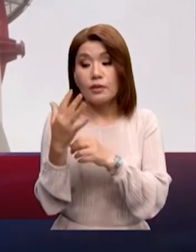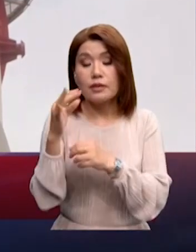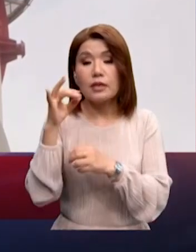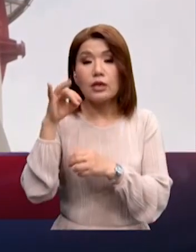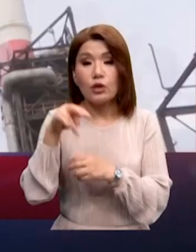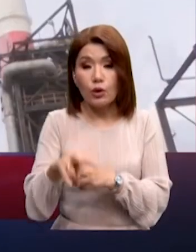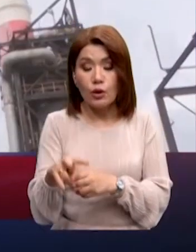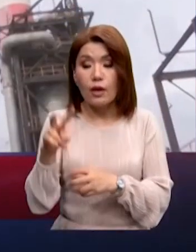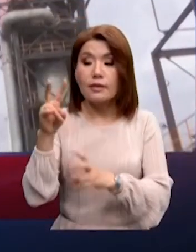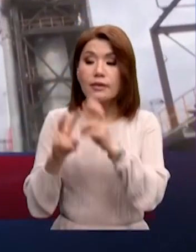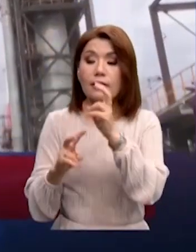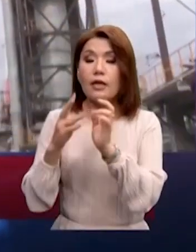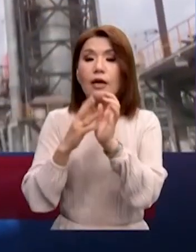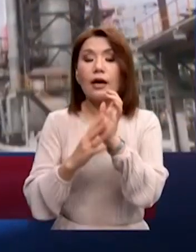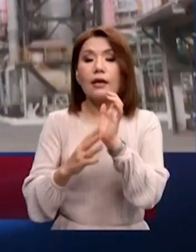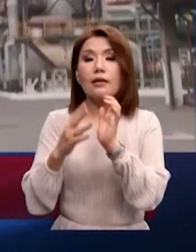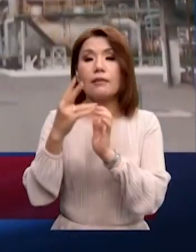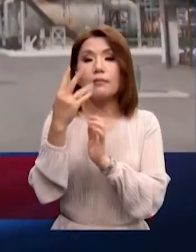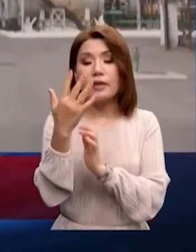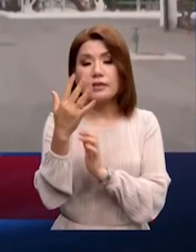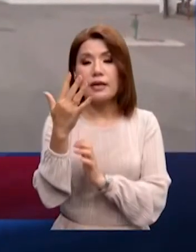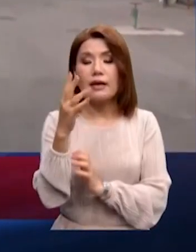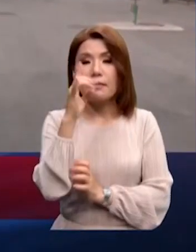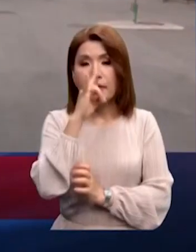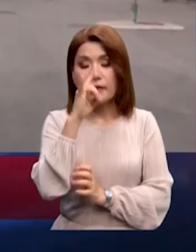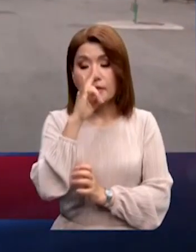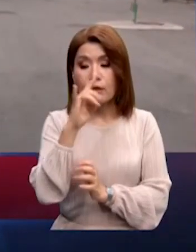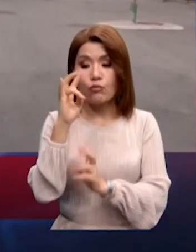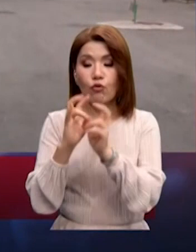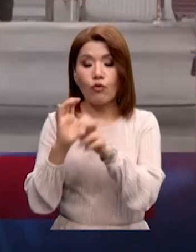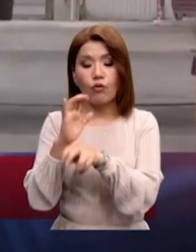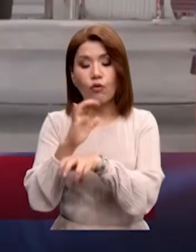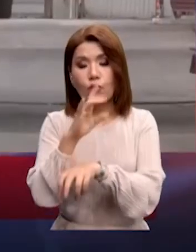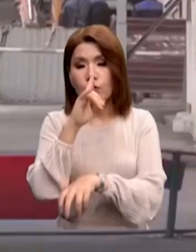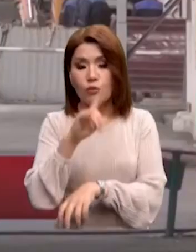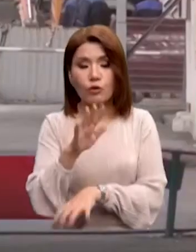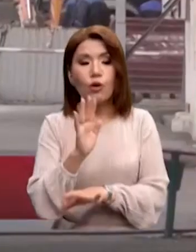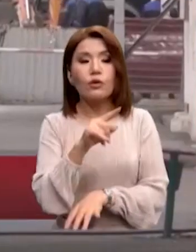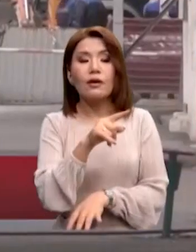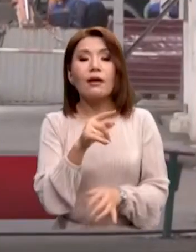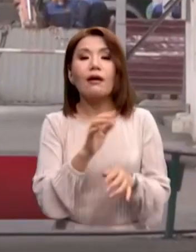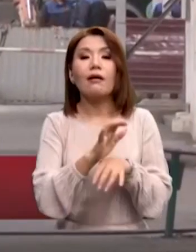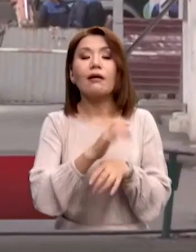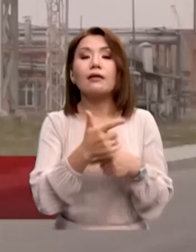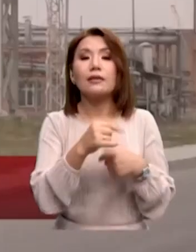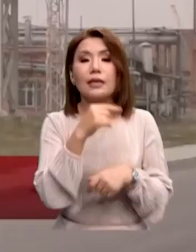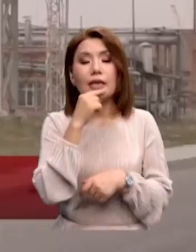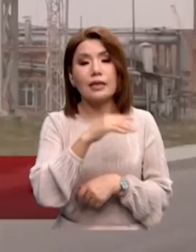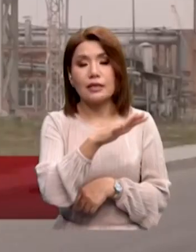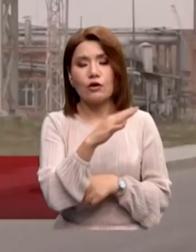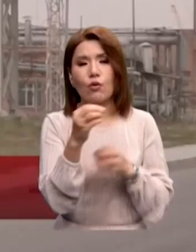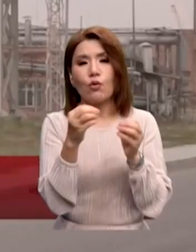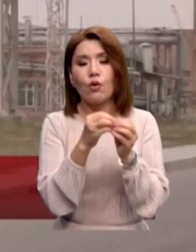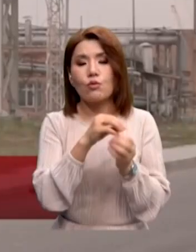зауыттан АИ-95 маркалы бензин шығарылмайды. Ал істен шыққан қондырғы Ресейде ғана өндіріледі. Оның құны өте қымбат. Шамамен 10